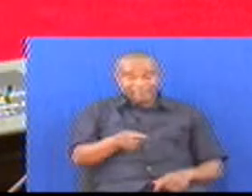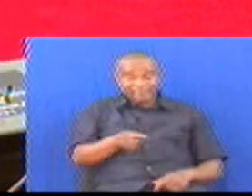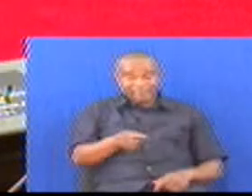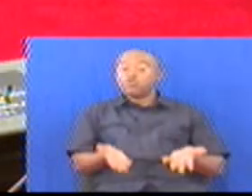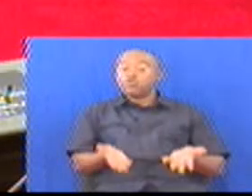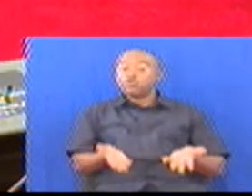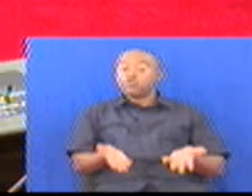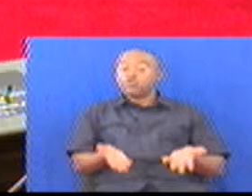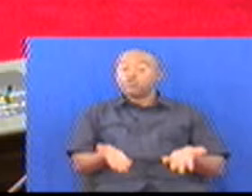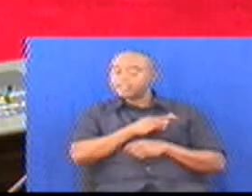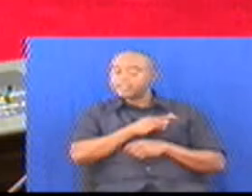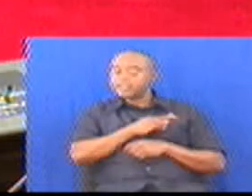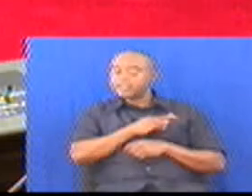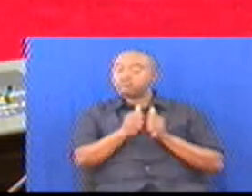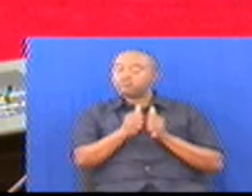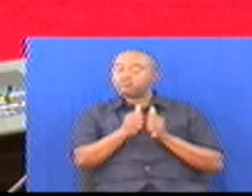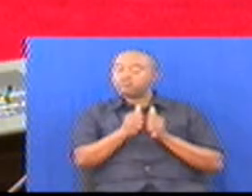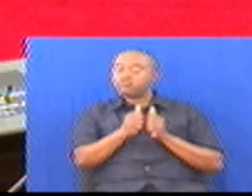ajira